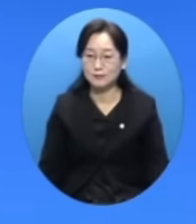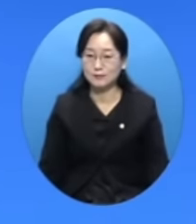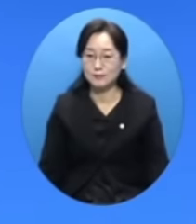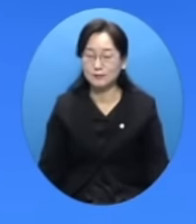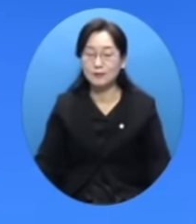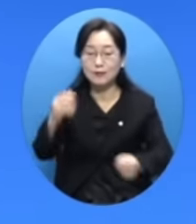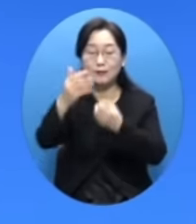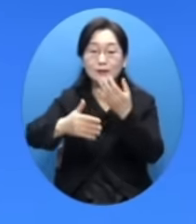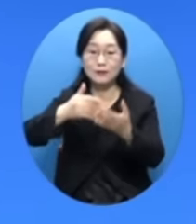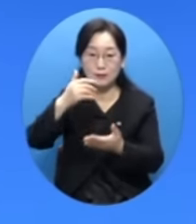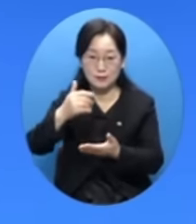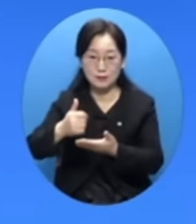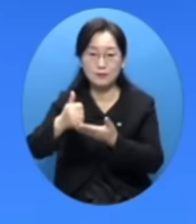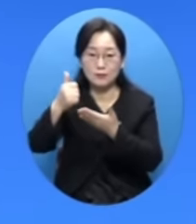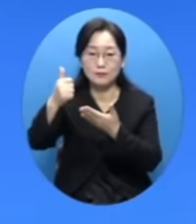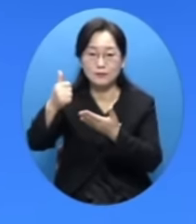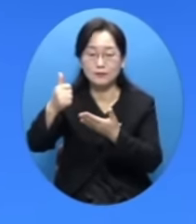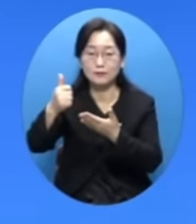하나님께서